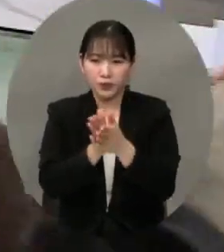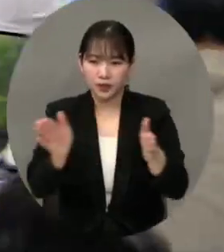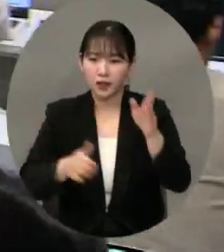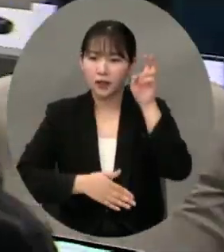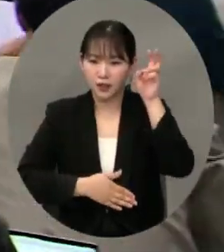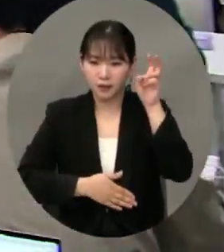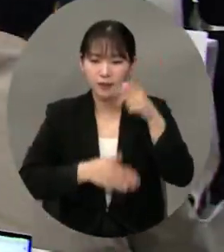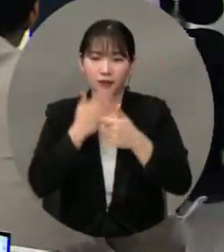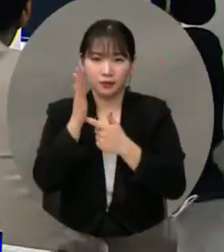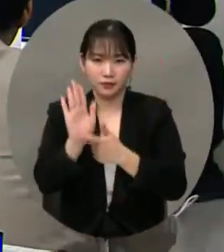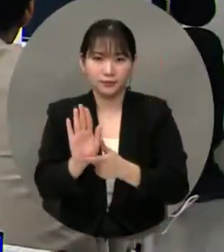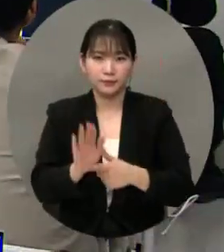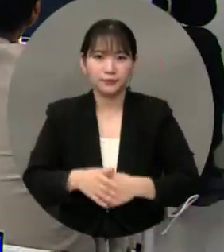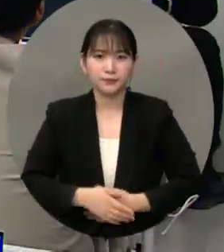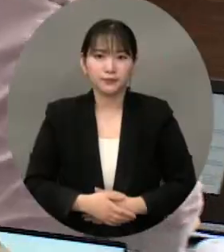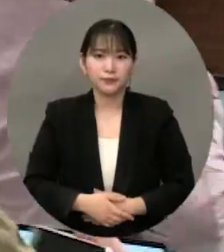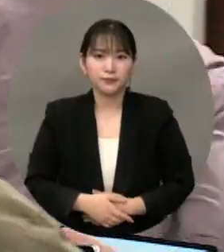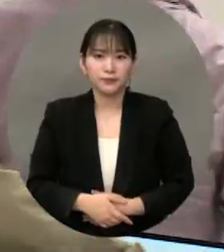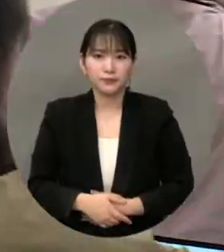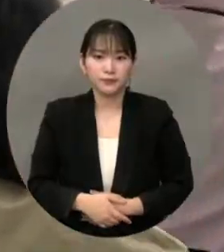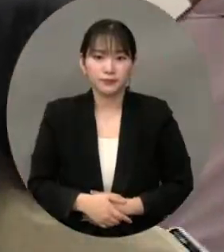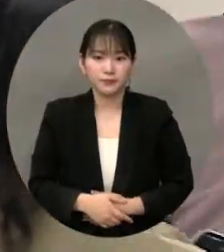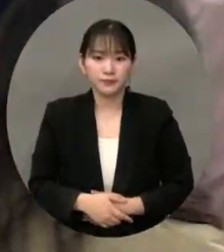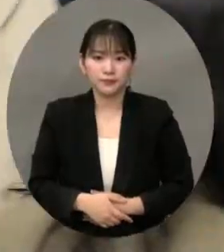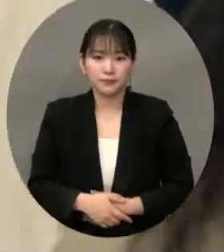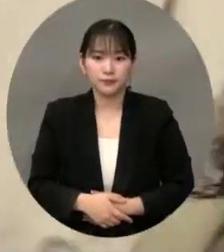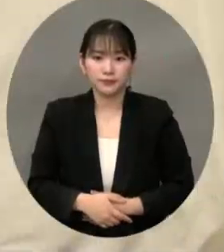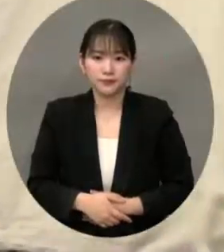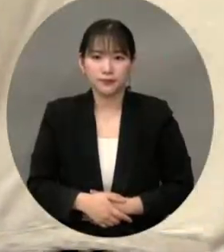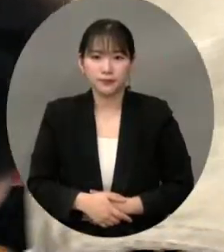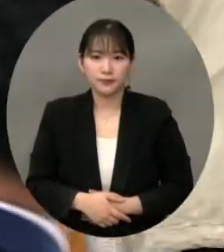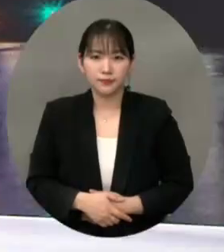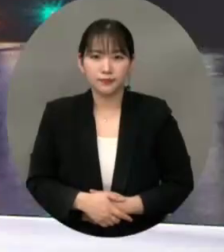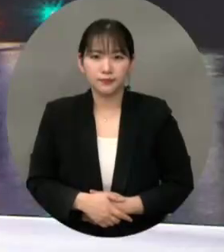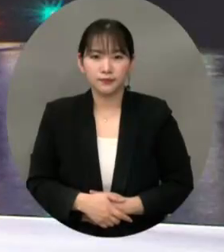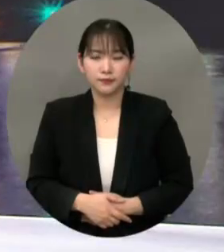들어갈 예정으로 알려졌습니다. MBC 뉴스 김양훈입니다.